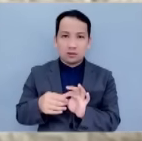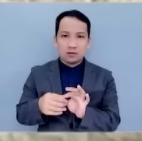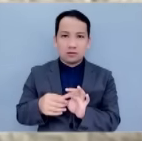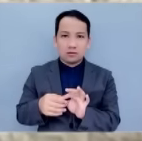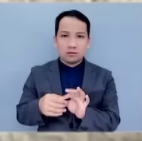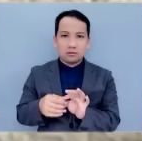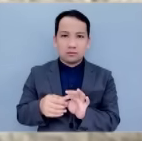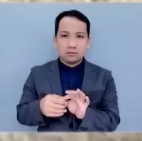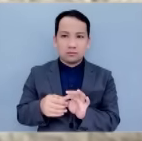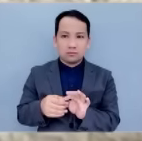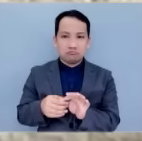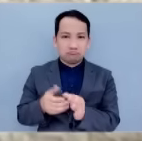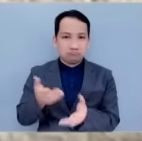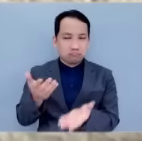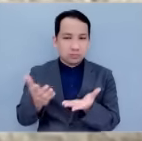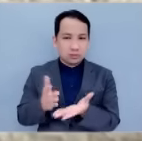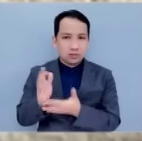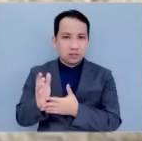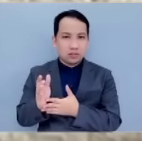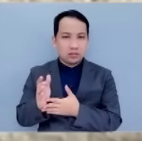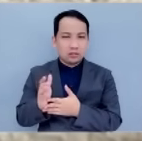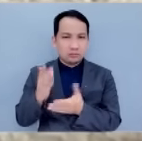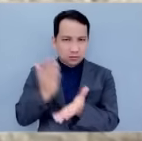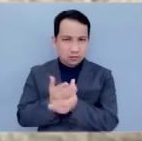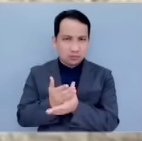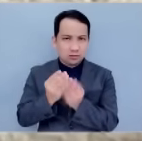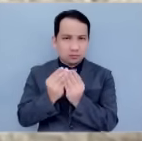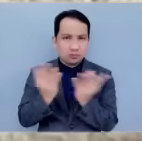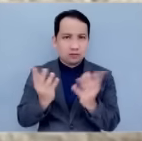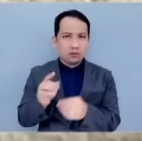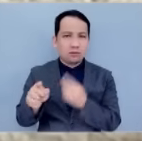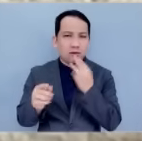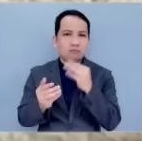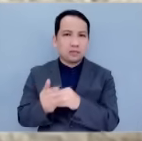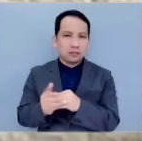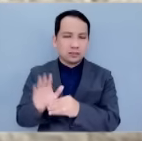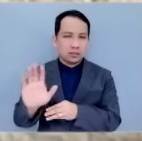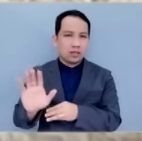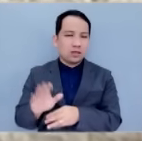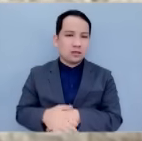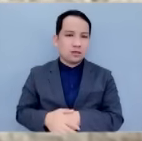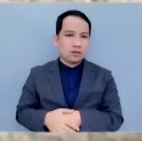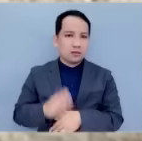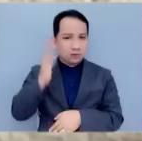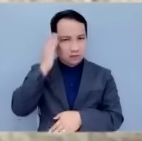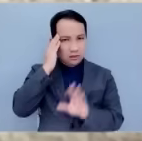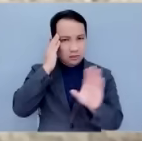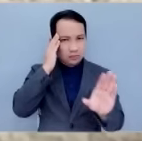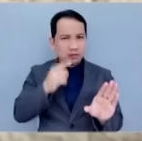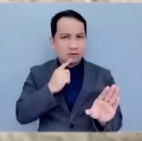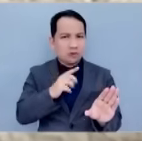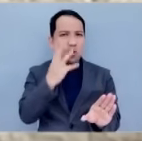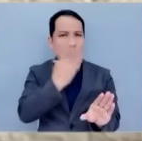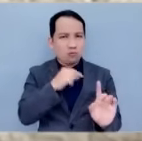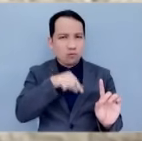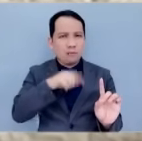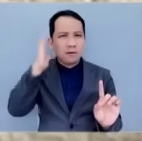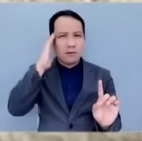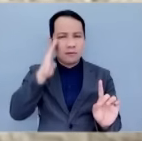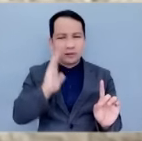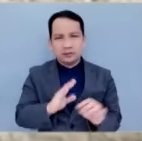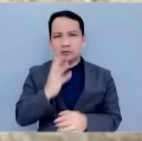operation nyo sa anti-gambling. Yan ang mensahe. We know that. At alam namin kung sino, who is